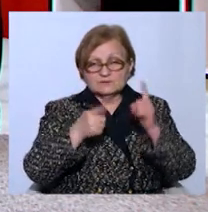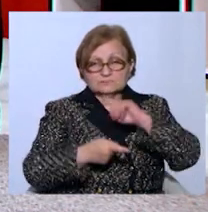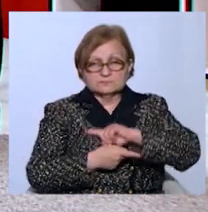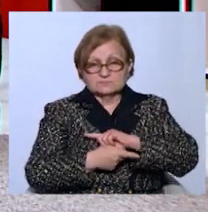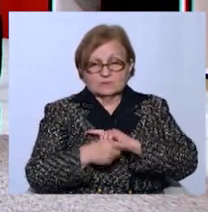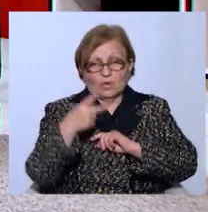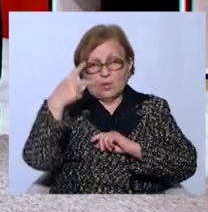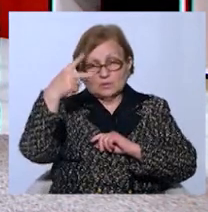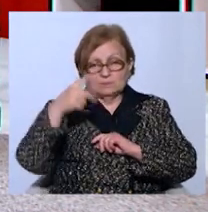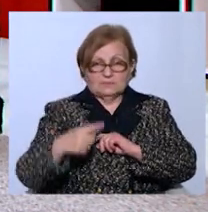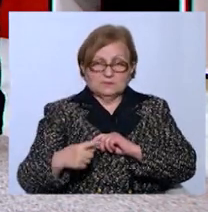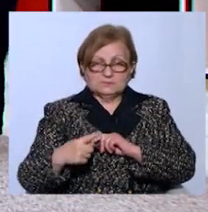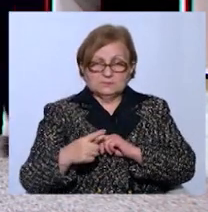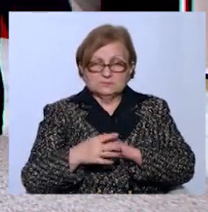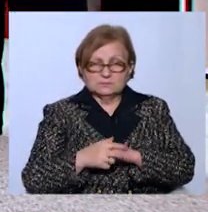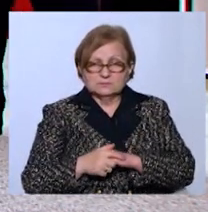არის 2/1.